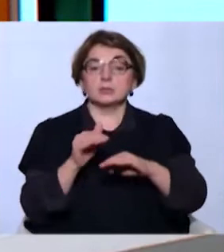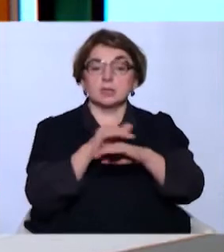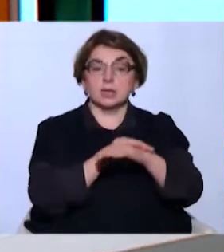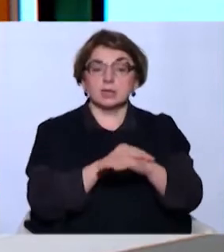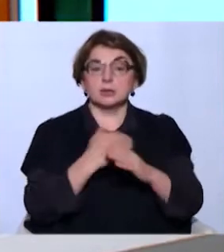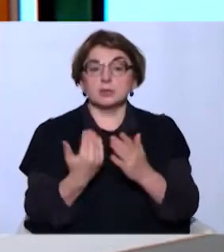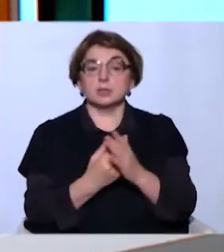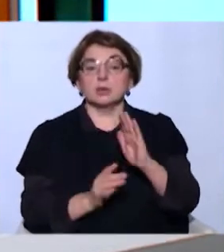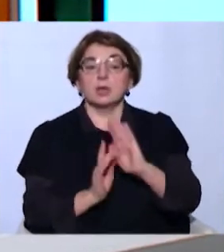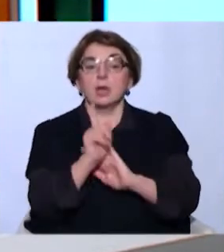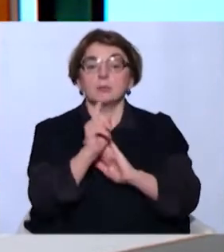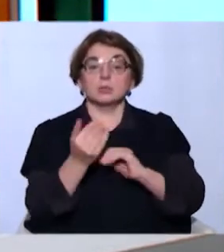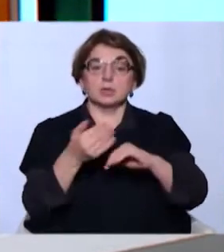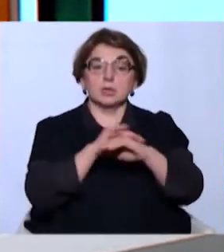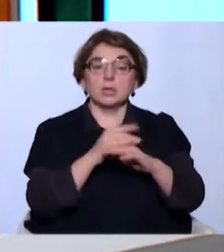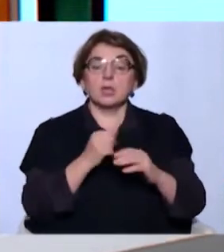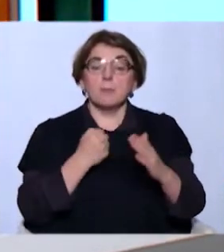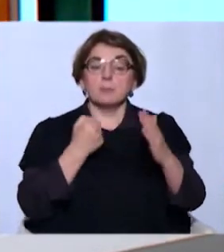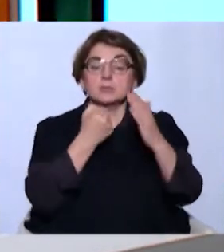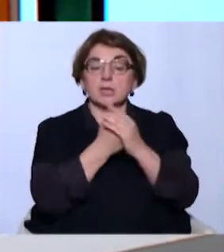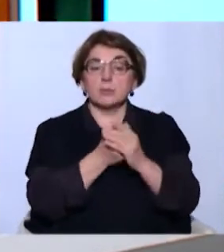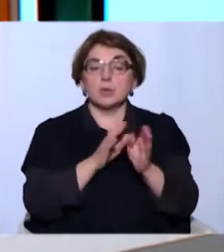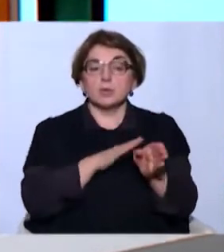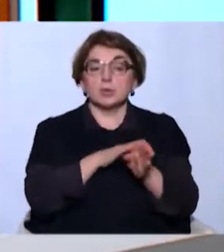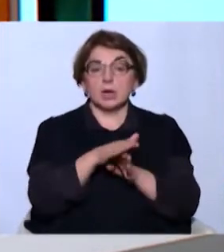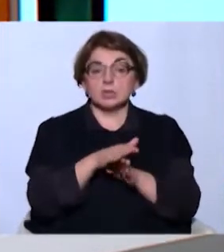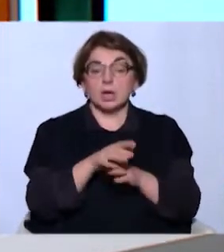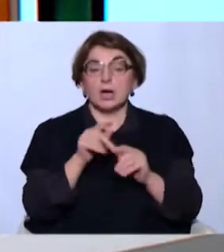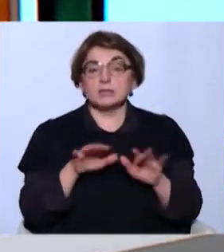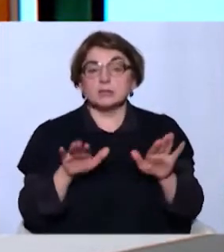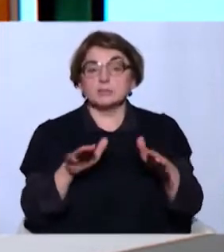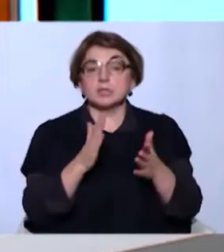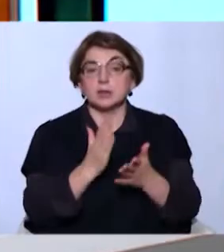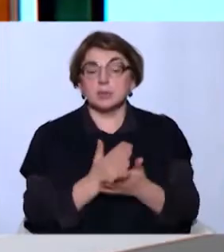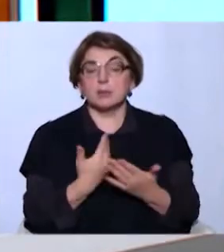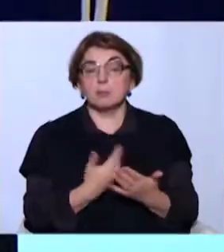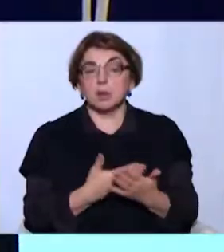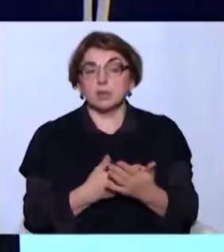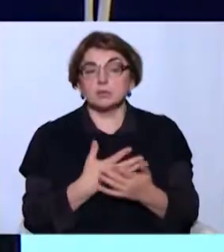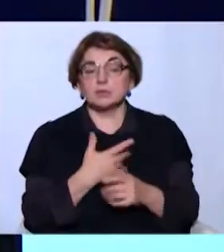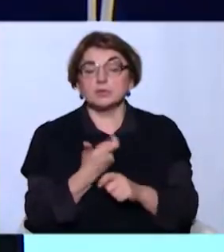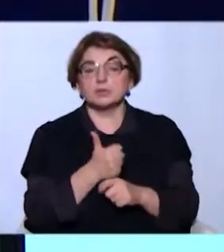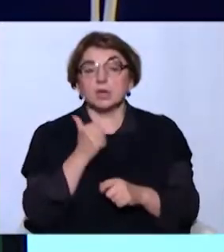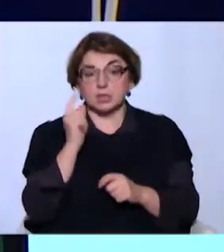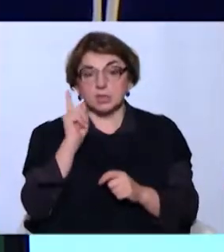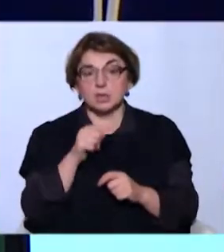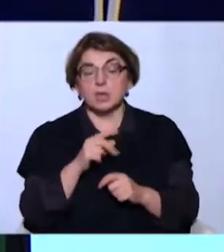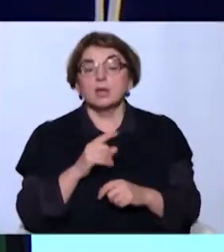საფარველს, სანამ ზრდასრულ ფორმას არ მიაღწევენ. ასეთი მწერები არის მაგალითად ჩვენთვის ძალიან კარგად